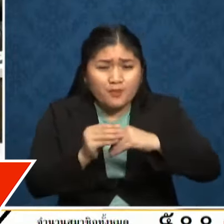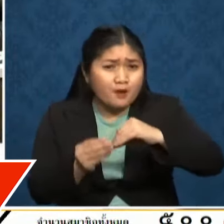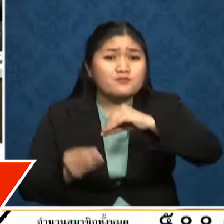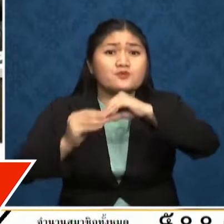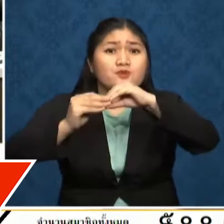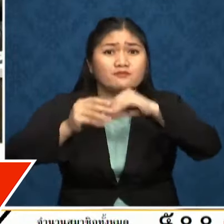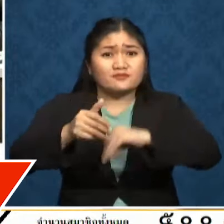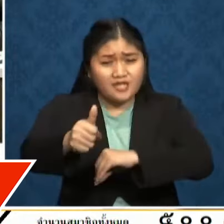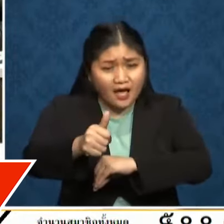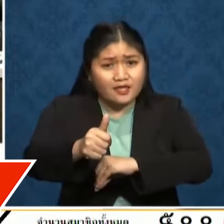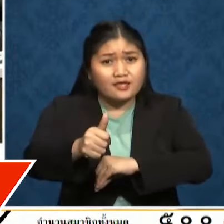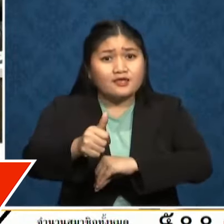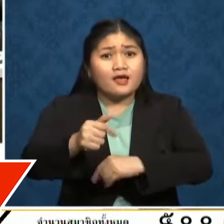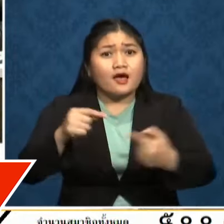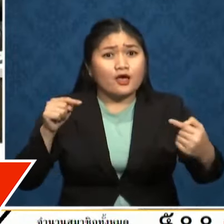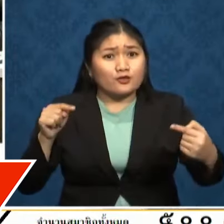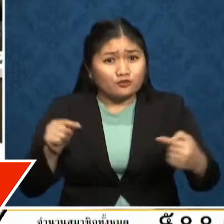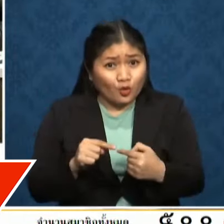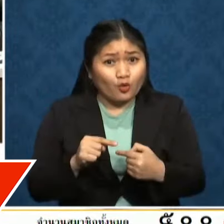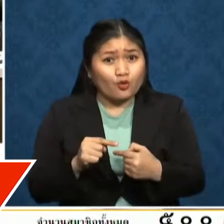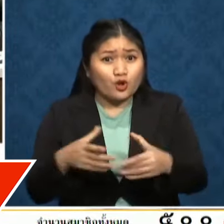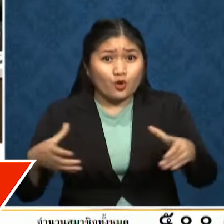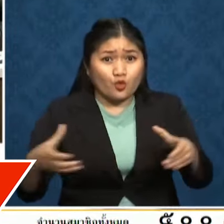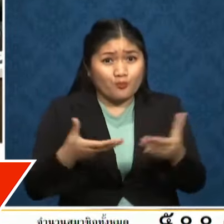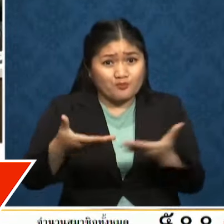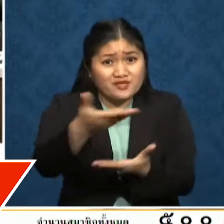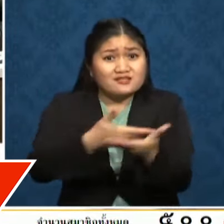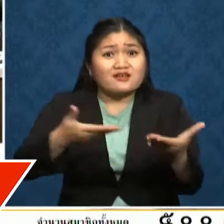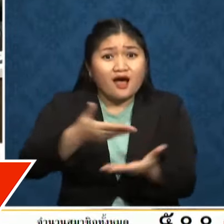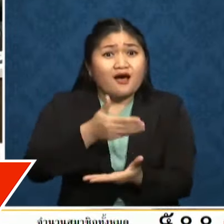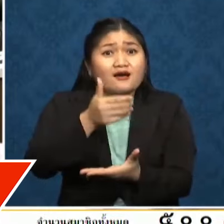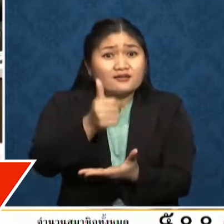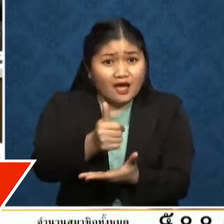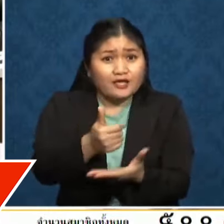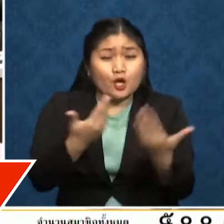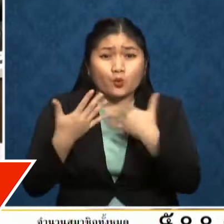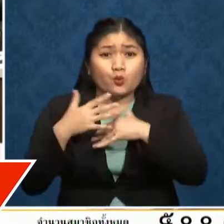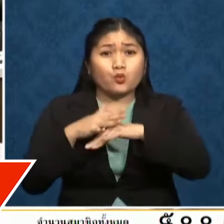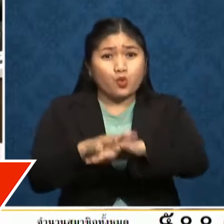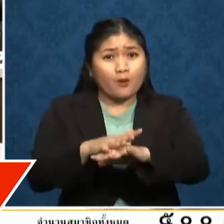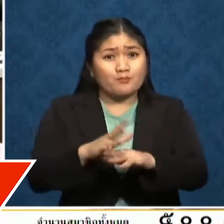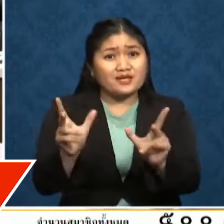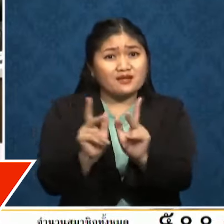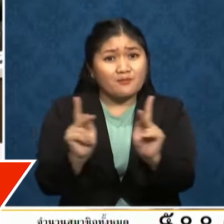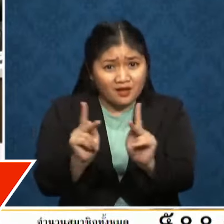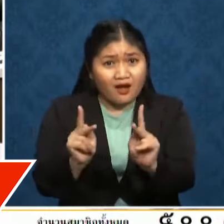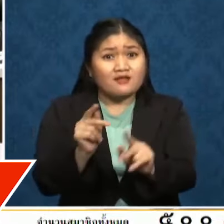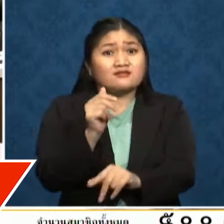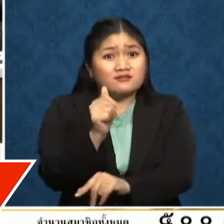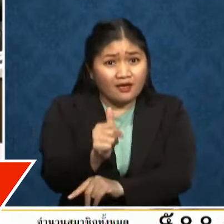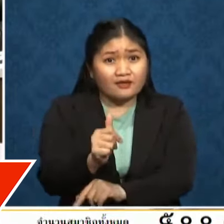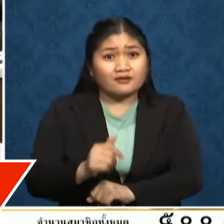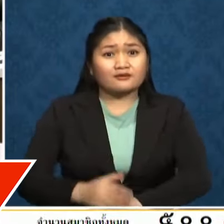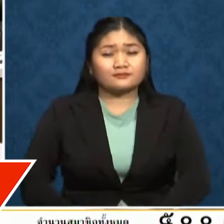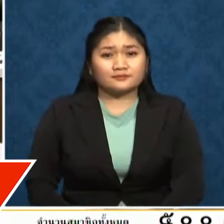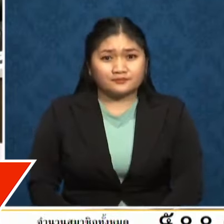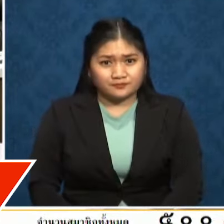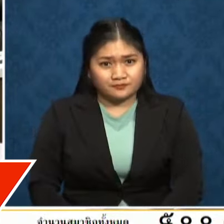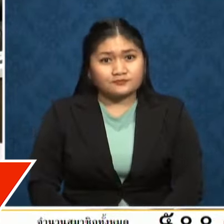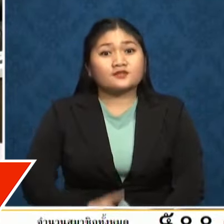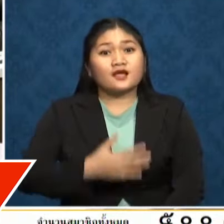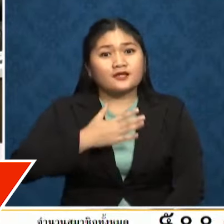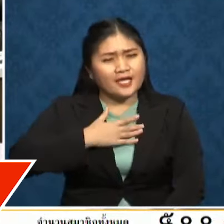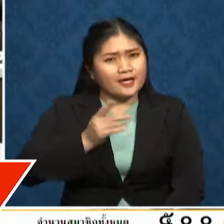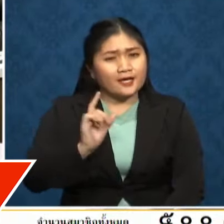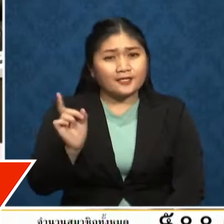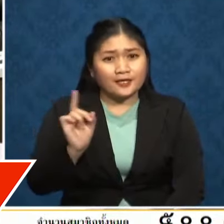เหอั้นเข้ามาในชั้นการพิเจออนา มาร่มเป็นกรมาihad ธการฉะนั้ครัส